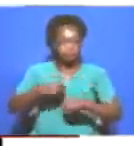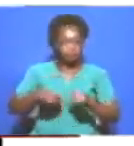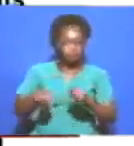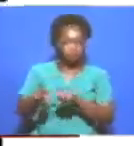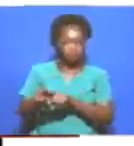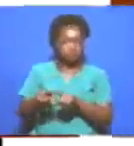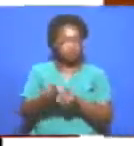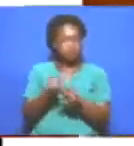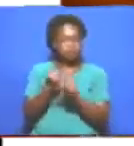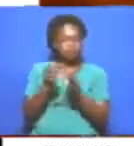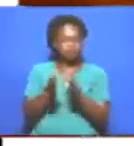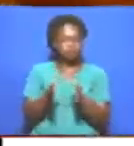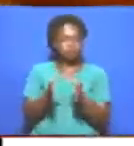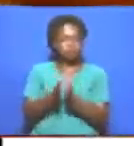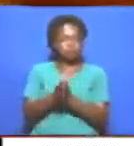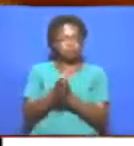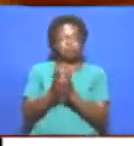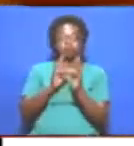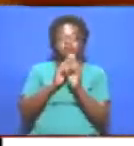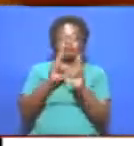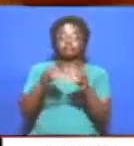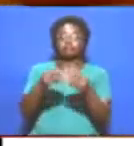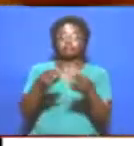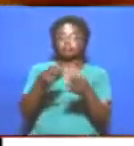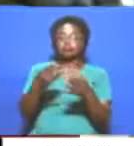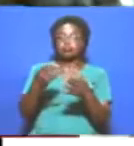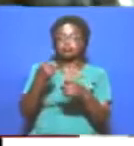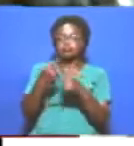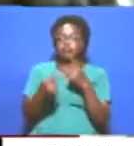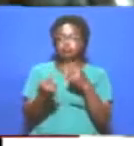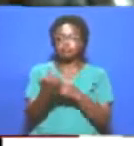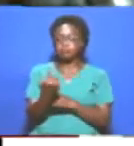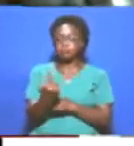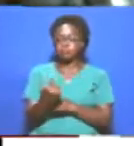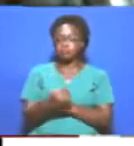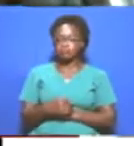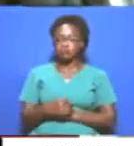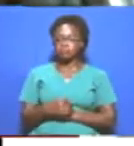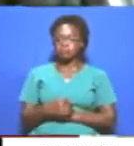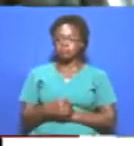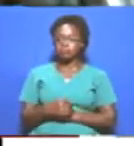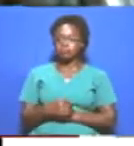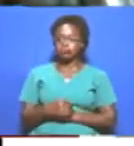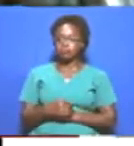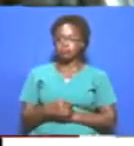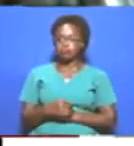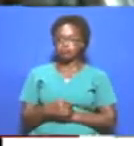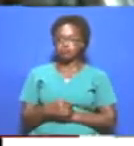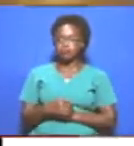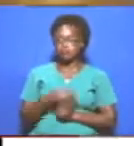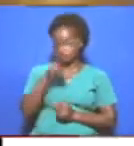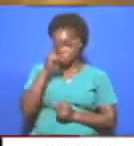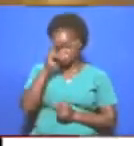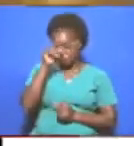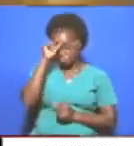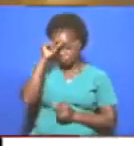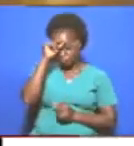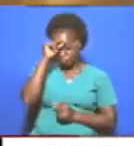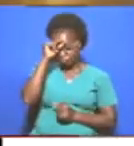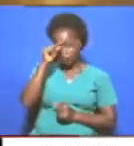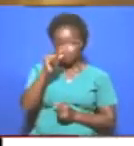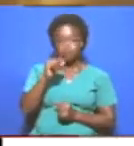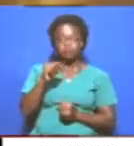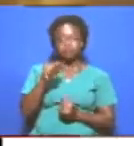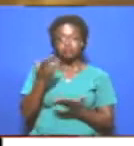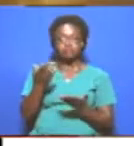utendakazi wake na kuwasilisha ripoti katika muda wa mwaka mmoja. Kwingineko, serikali imewasilisha rufaa ya